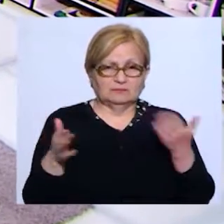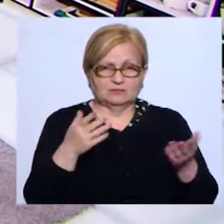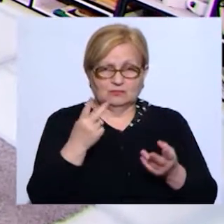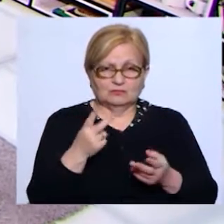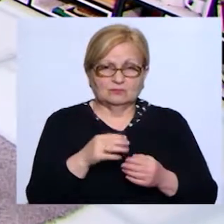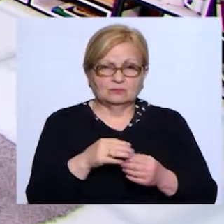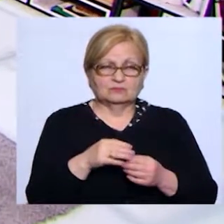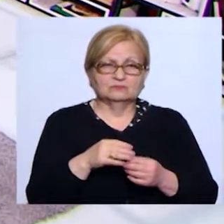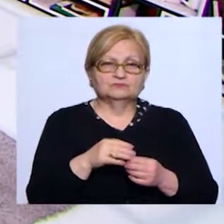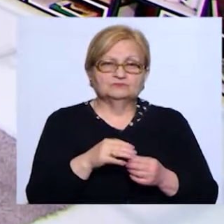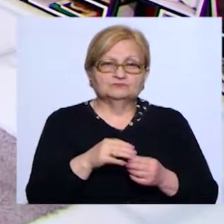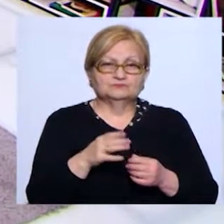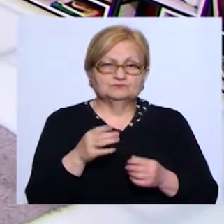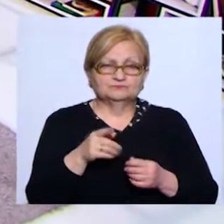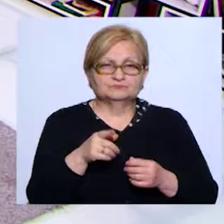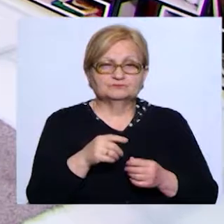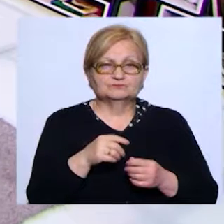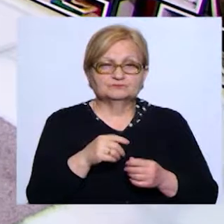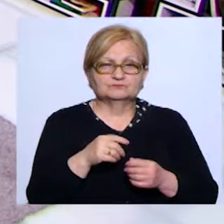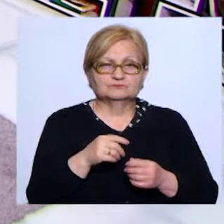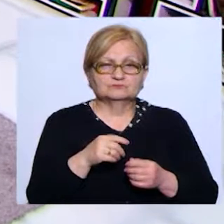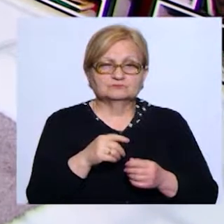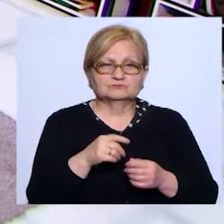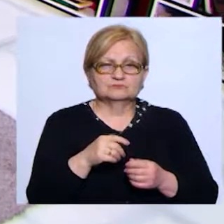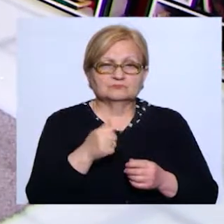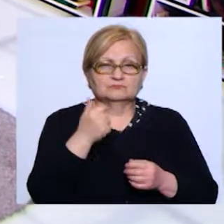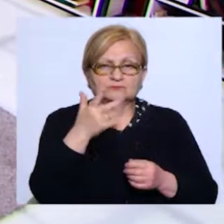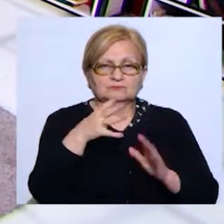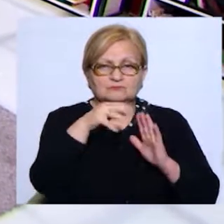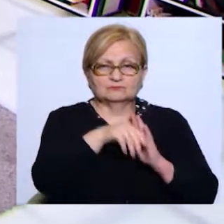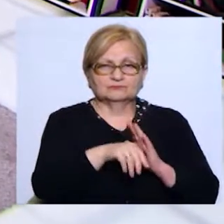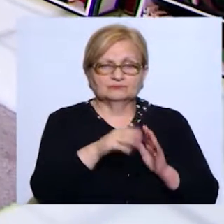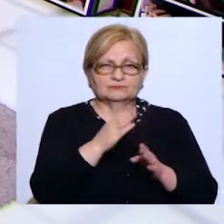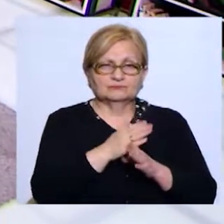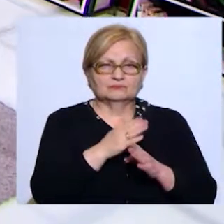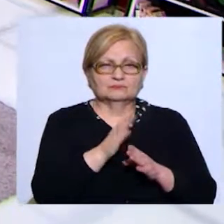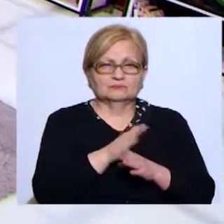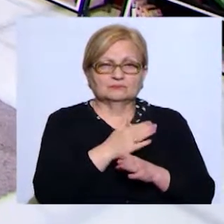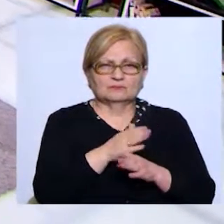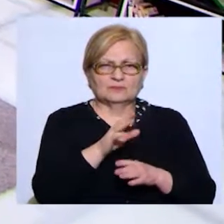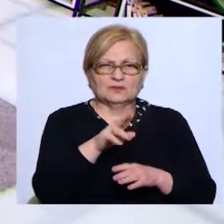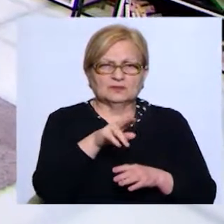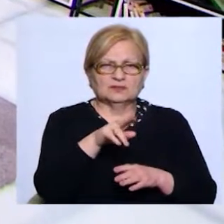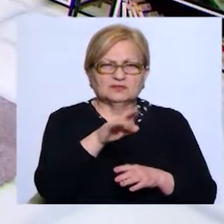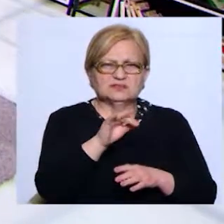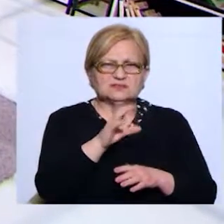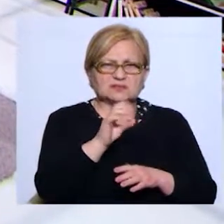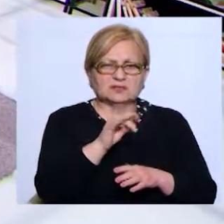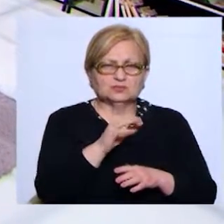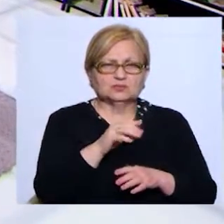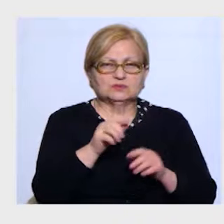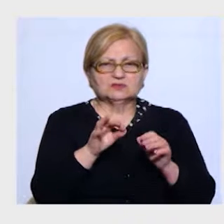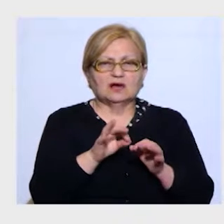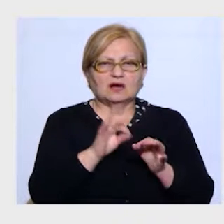წინა პატარაობიდან, უბრალოდ გავიხსენოთ. რაოდენობრივი მონაცემები არსებობს დისკრეტული და გაზომვადი,